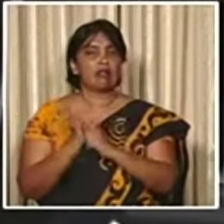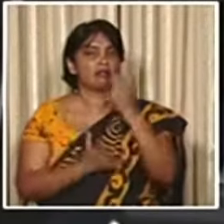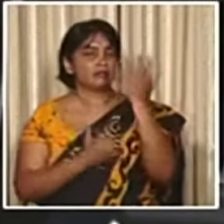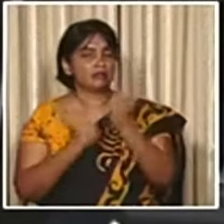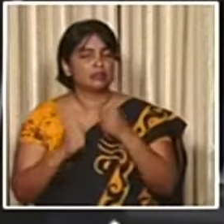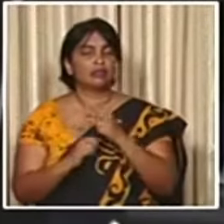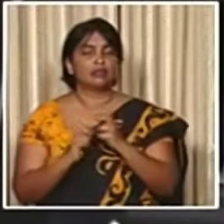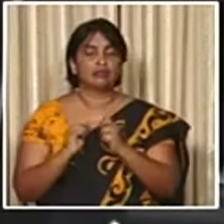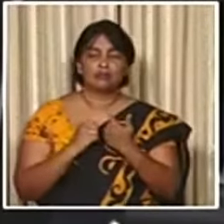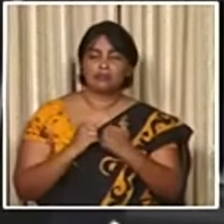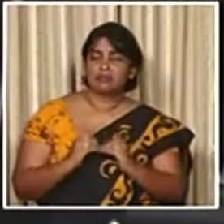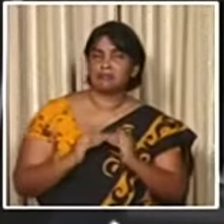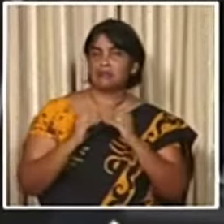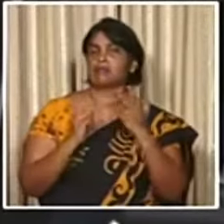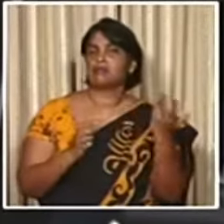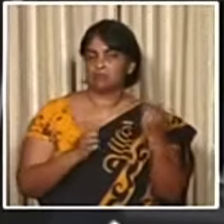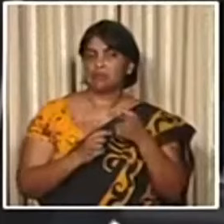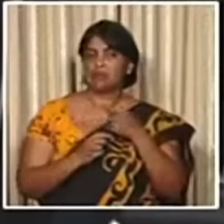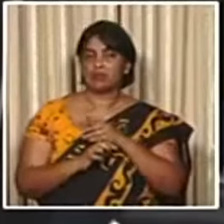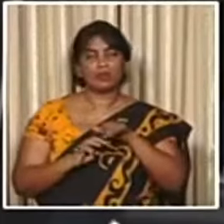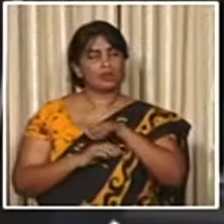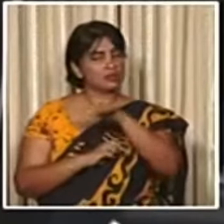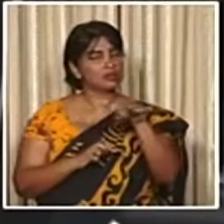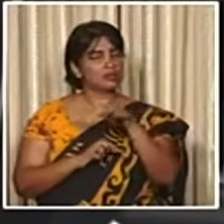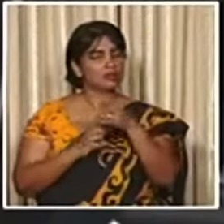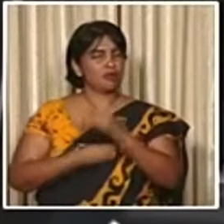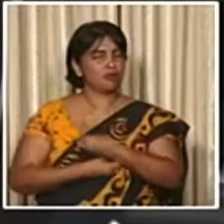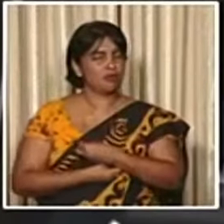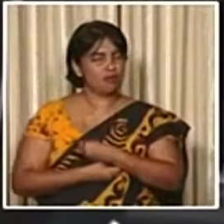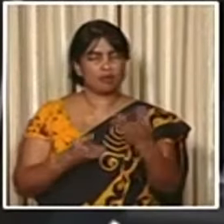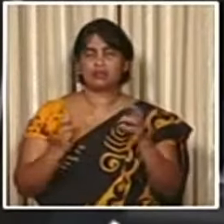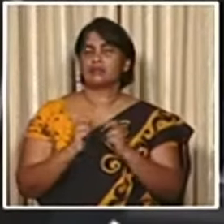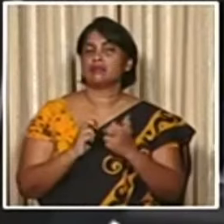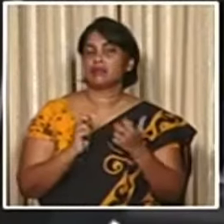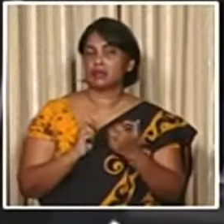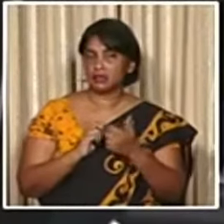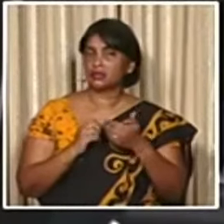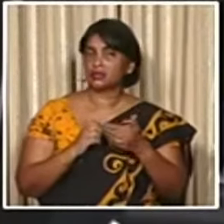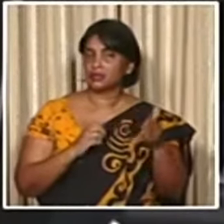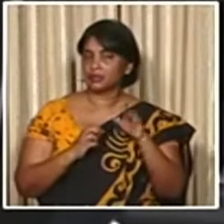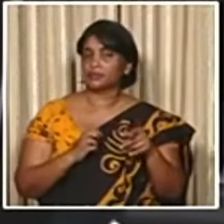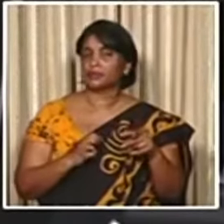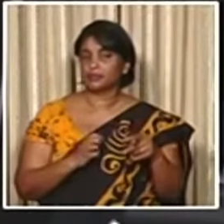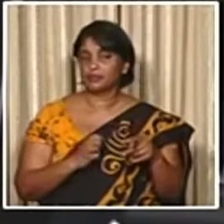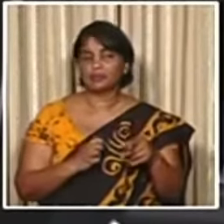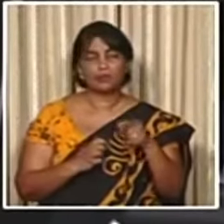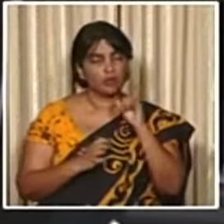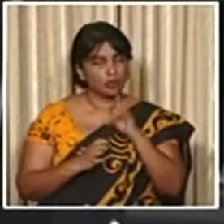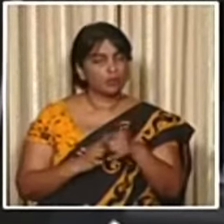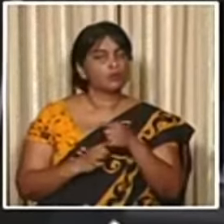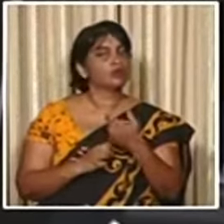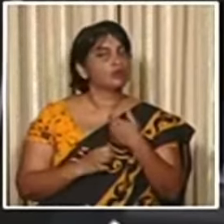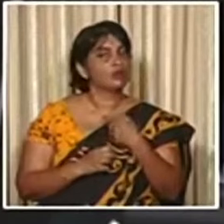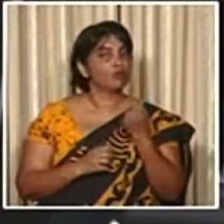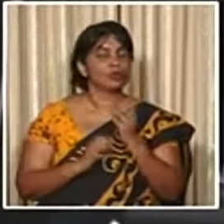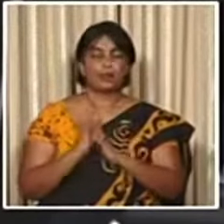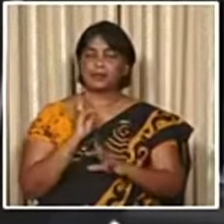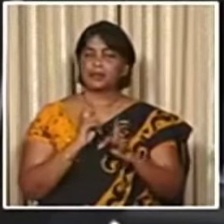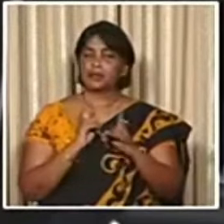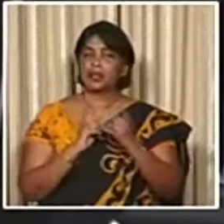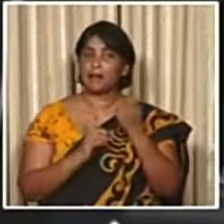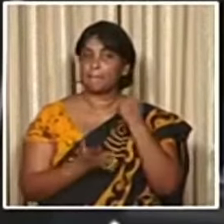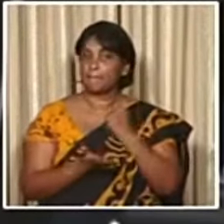වෙලා ඒගොල්ලන්ට තොළු උස්ස ගන්න බෑ මේක සමාජයේ වනසන ව්‍යසනයක් වසංගතයක් බවට පත් වෙලා තියෙනවා ඉතින් මේක අපි මුදල් අමාත්‍ය